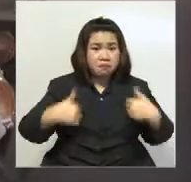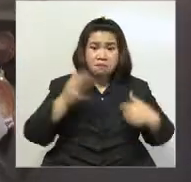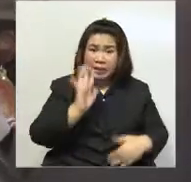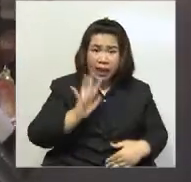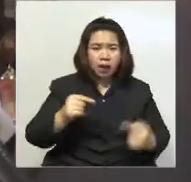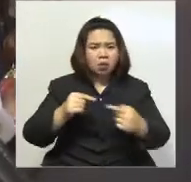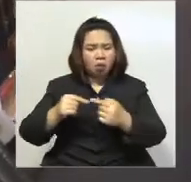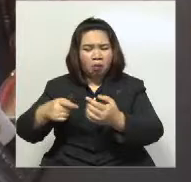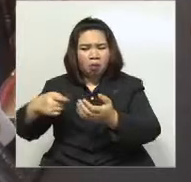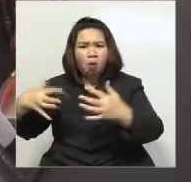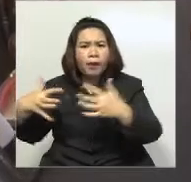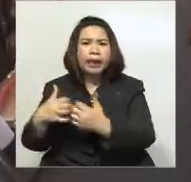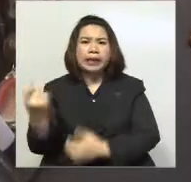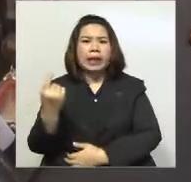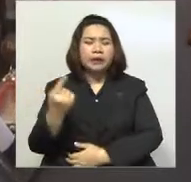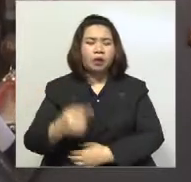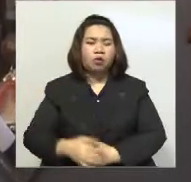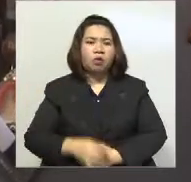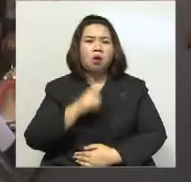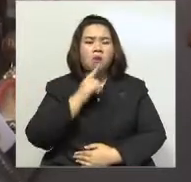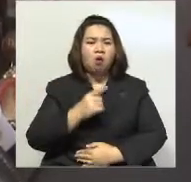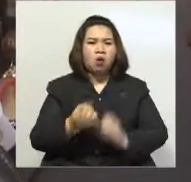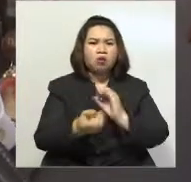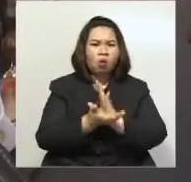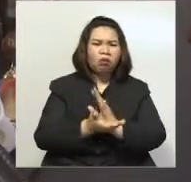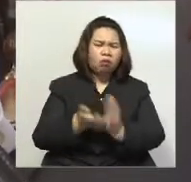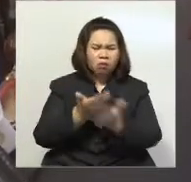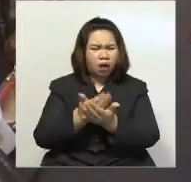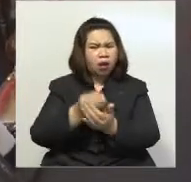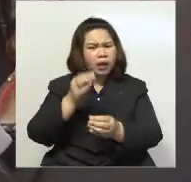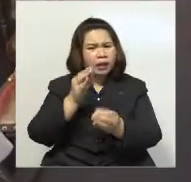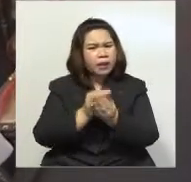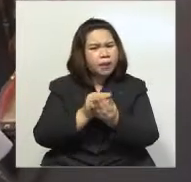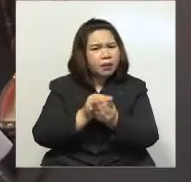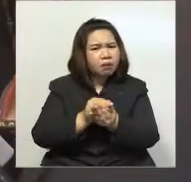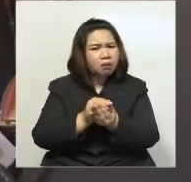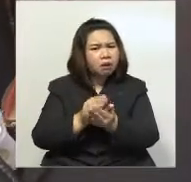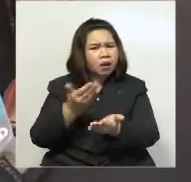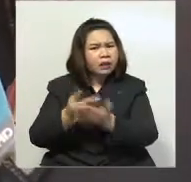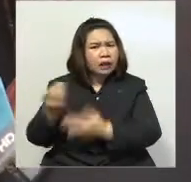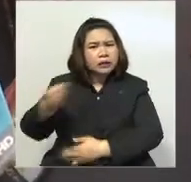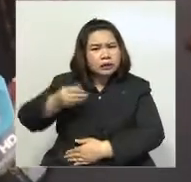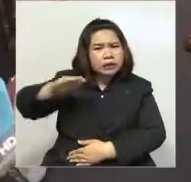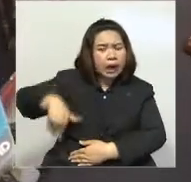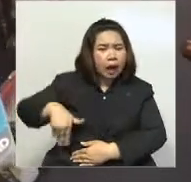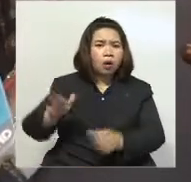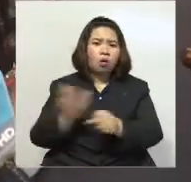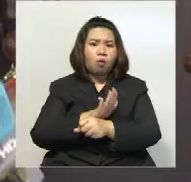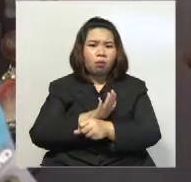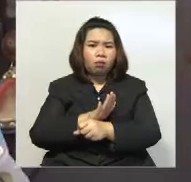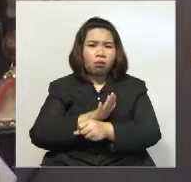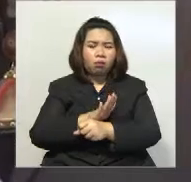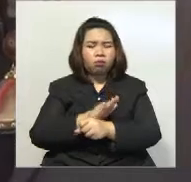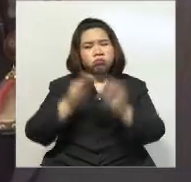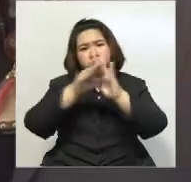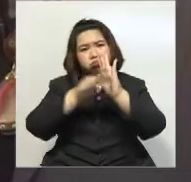เรื่องราวทั้งหมดเมื่อมาทบกันแล้วก็กลายเป็นว่าประกันชีวิตเป็นการออมทรัพย์ที่จะได้คืนในภายหลังเมื่อครบตามก